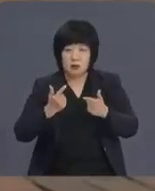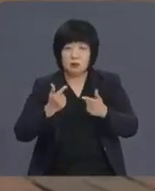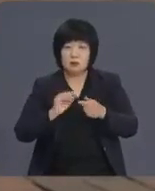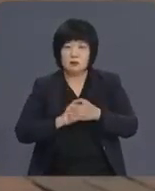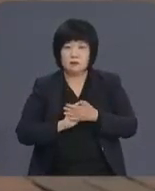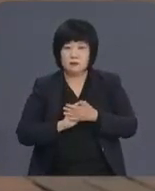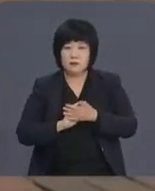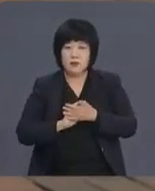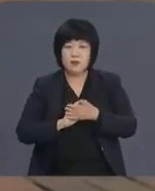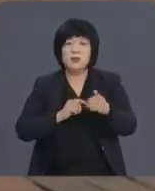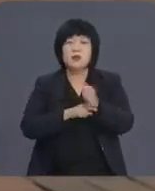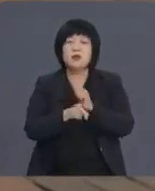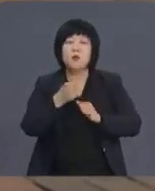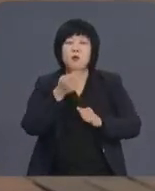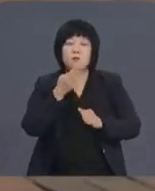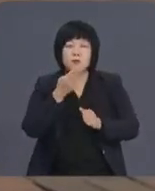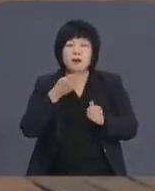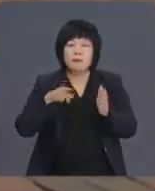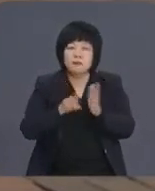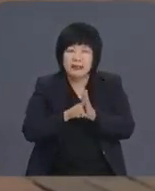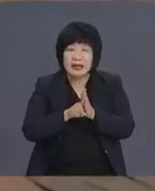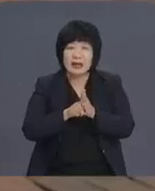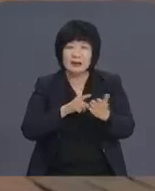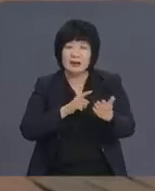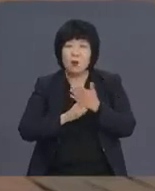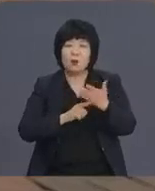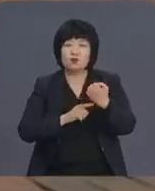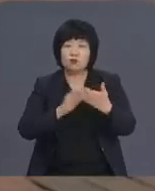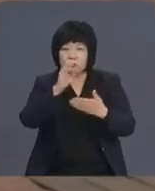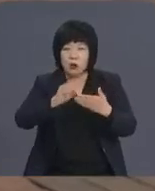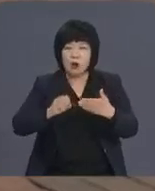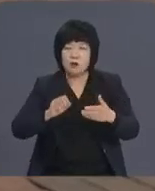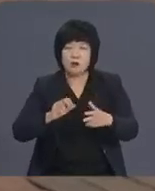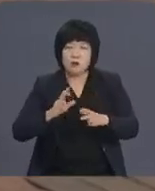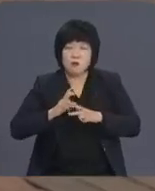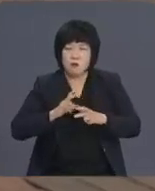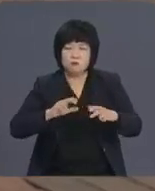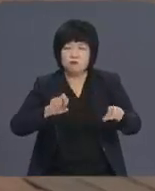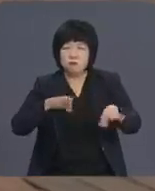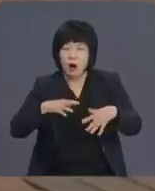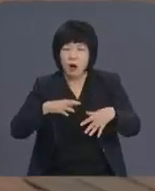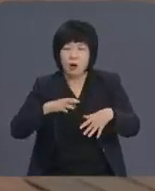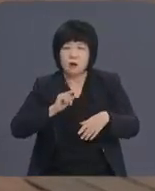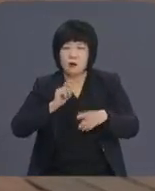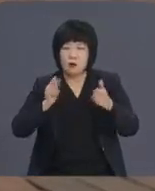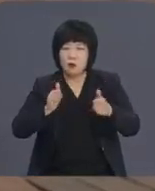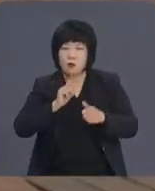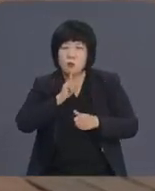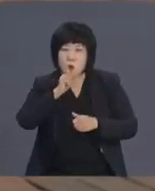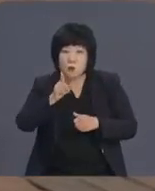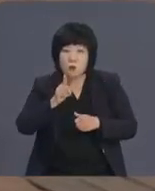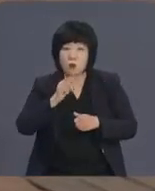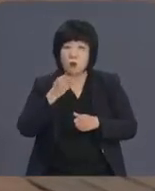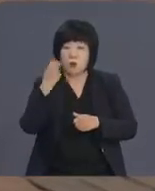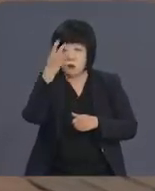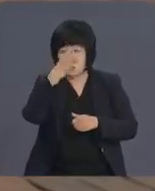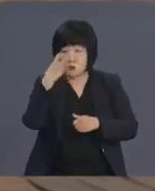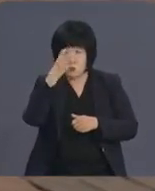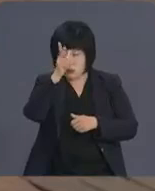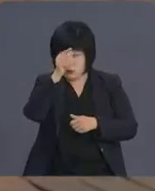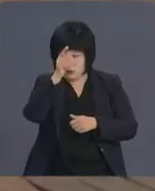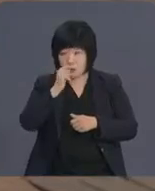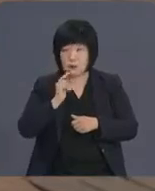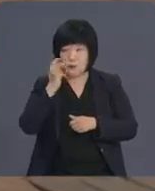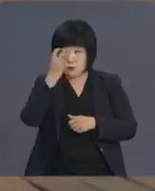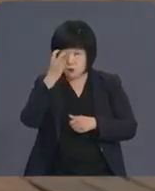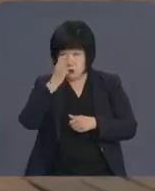나올 거라고 99% 믿으면서도 이제 겁을 주는 거죠. 고소를 당해서 경찰 조사를 받으면서